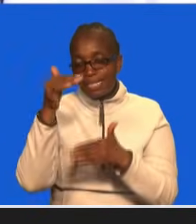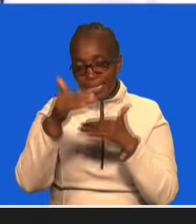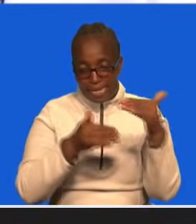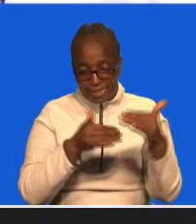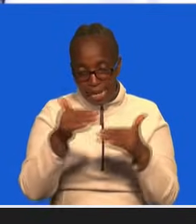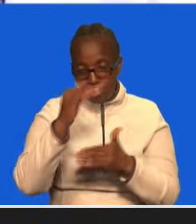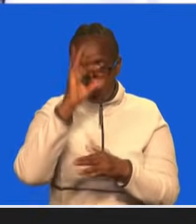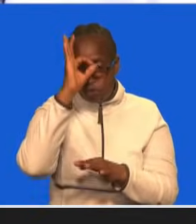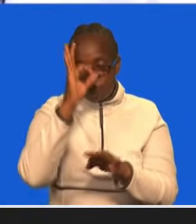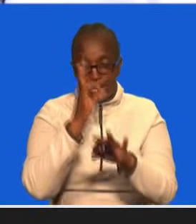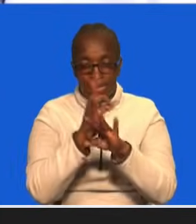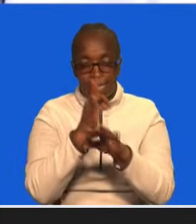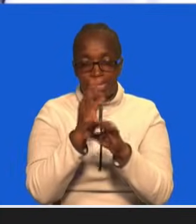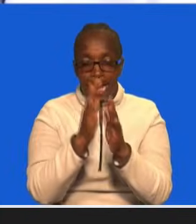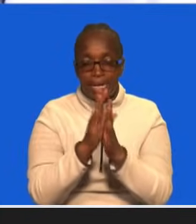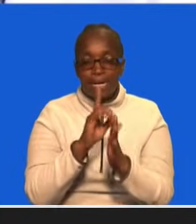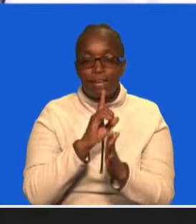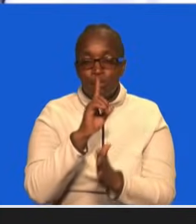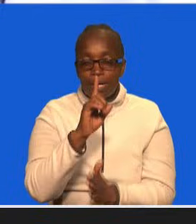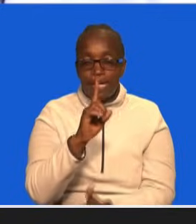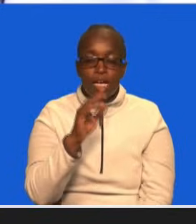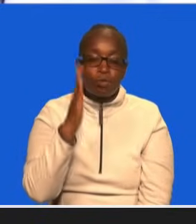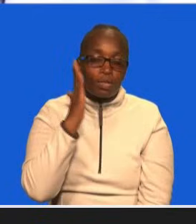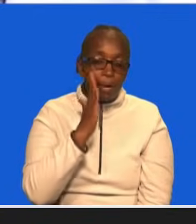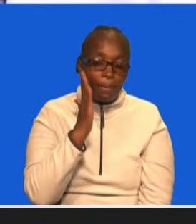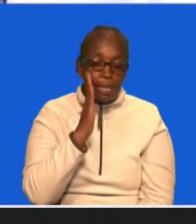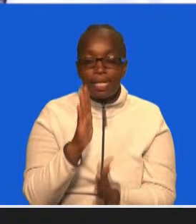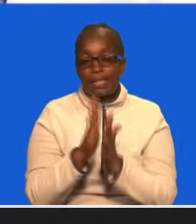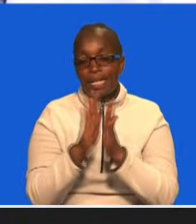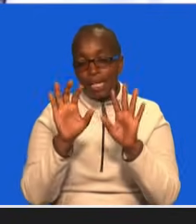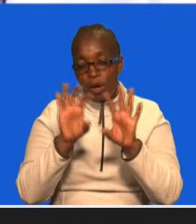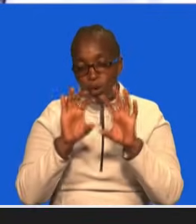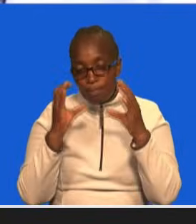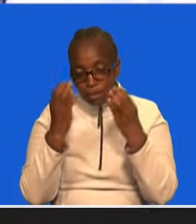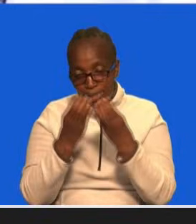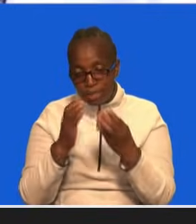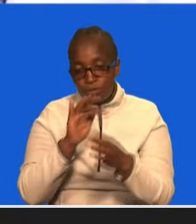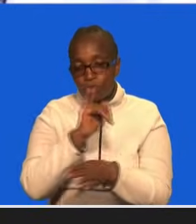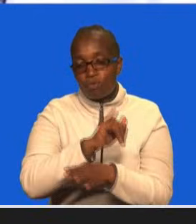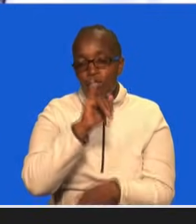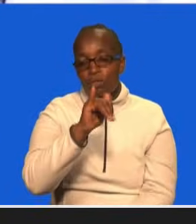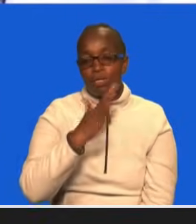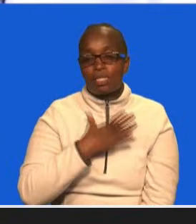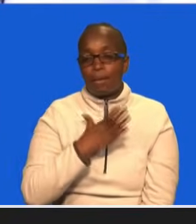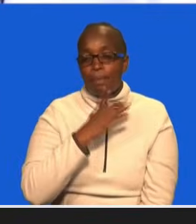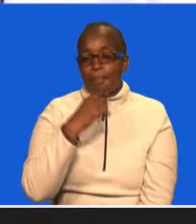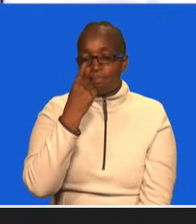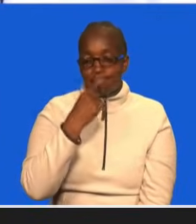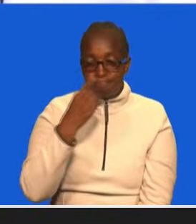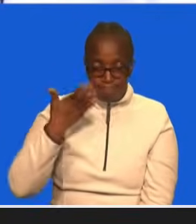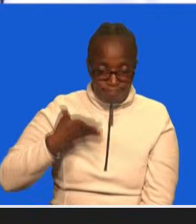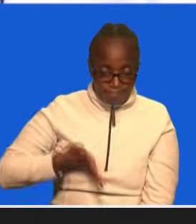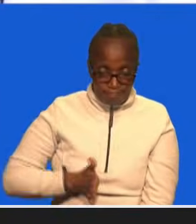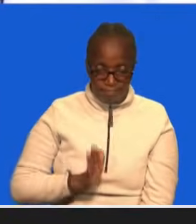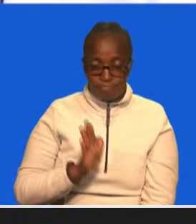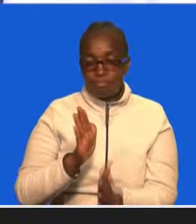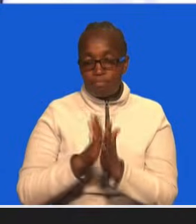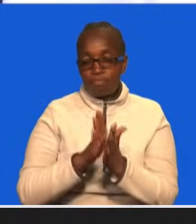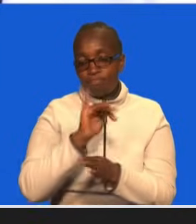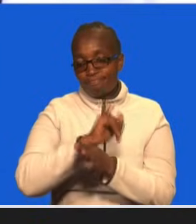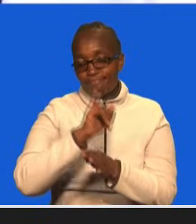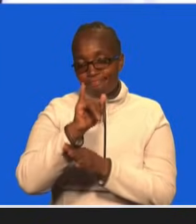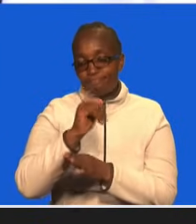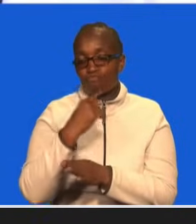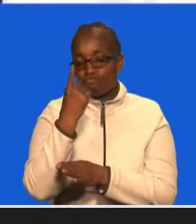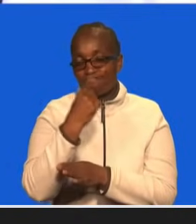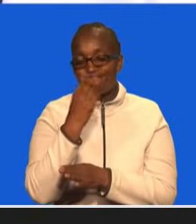is a sign of faith and reassurance to the mothers in the community who are pregnant and who want to get those